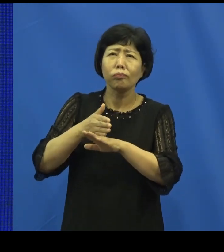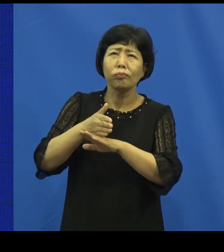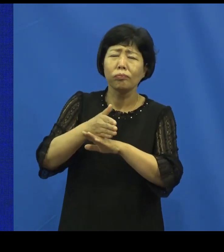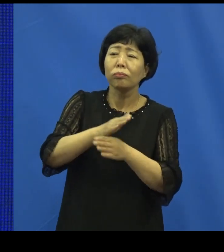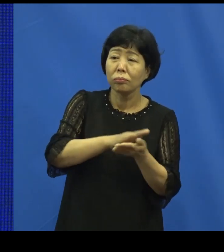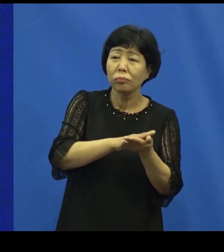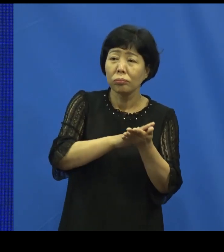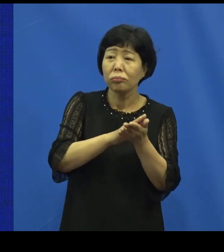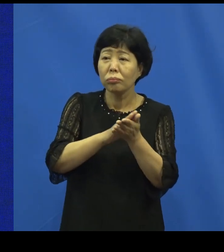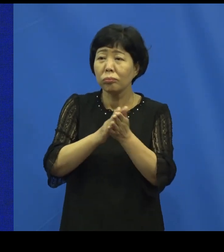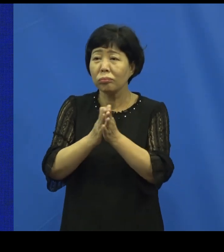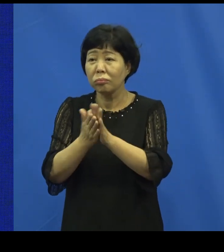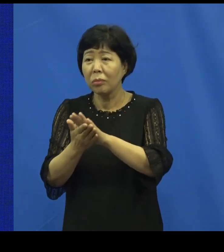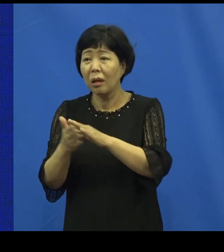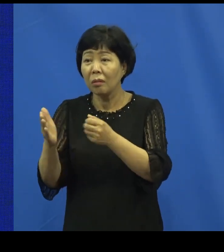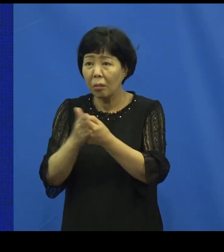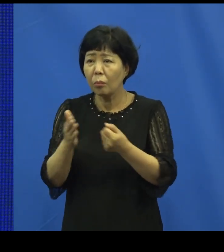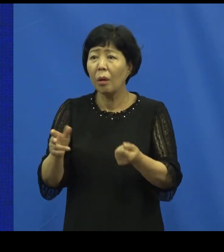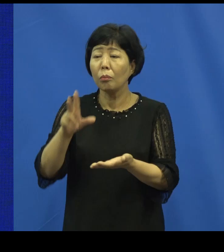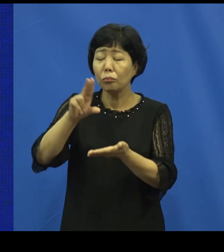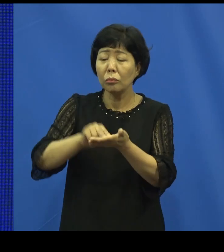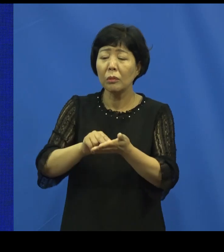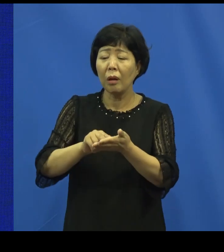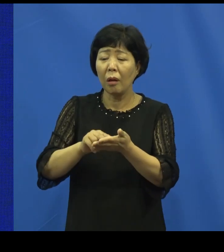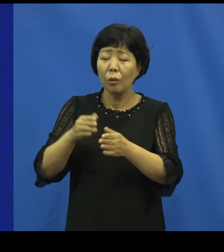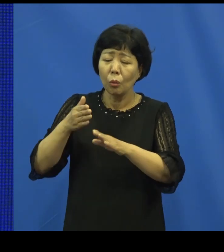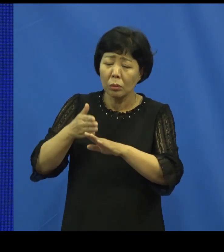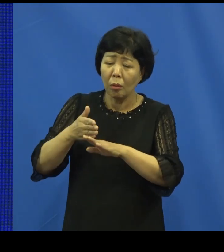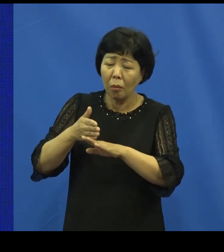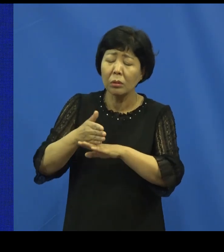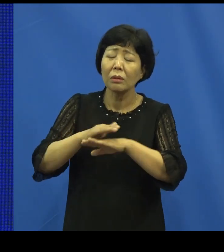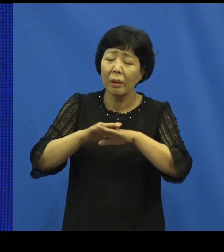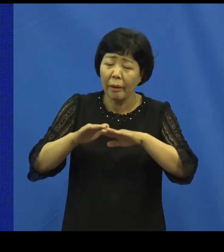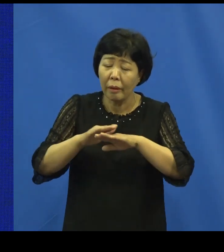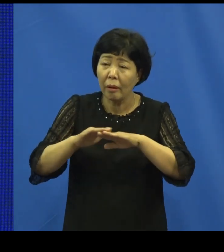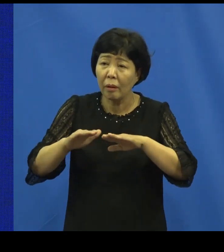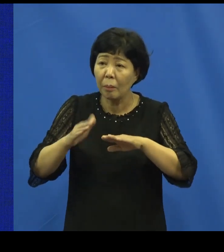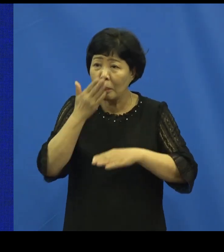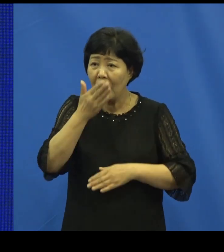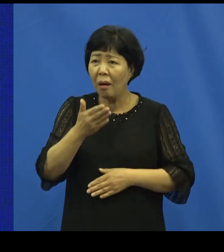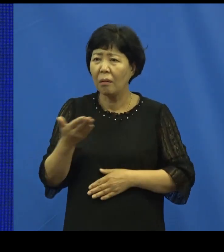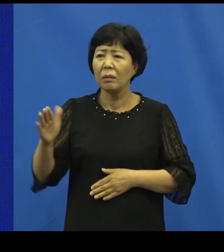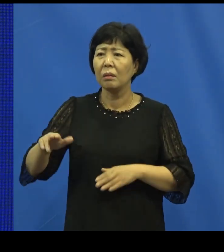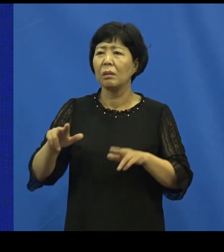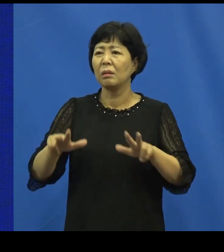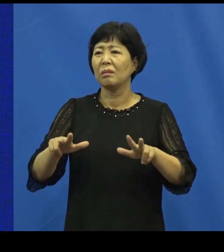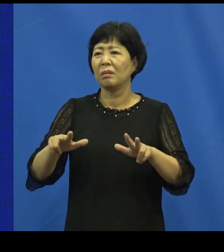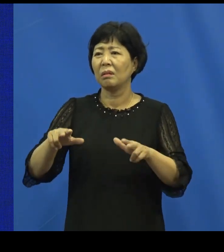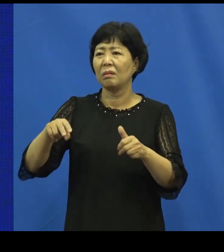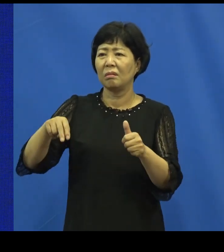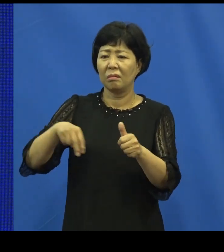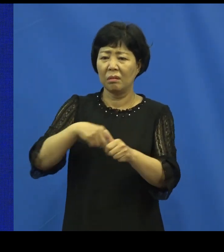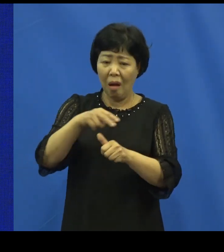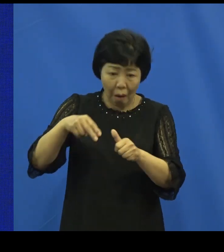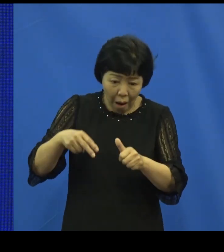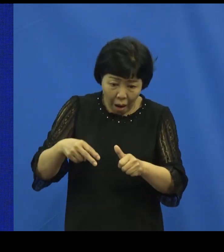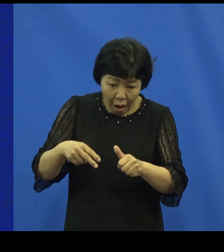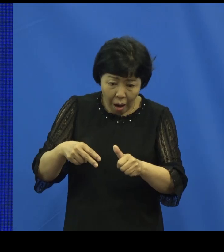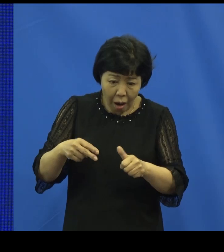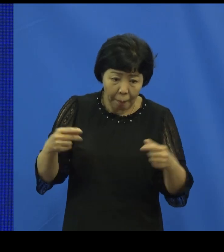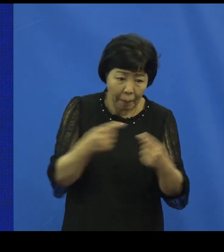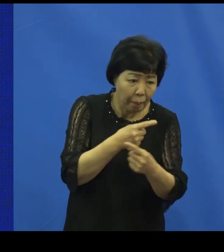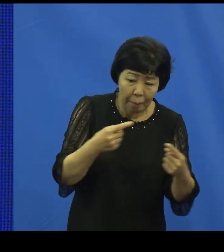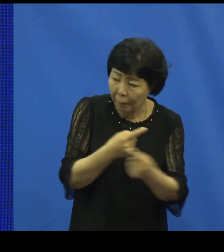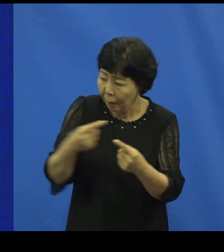문제를 아주 천천히 풀어가면 되는데 지금 풀어갈 수 없어요. 왜냐하면 그 상황 자체가 끊임없이 대안이라고 만드는데 그